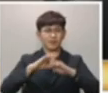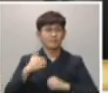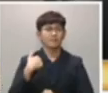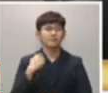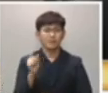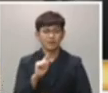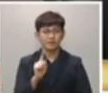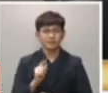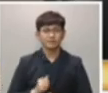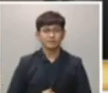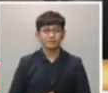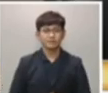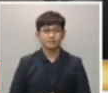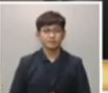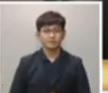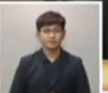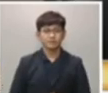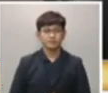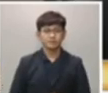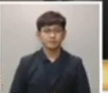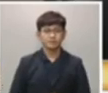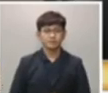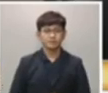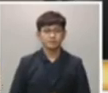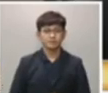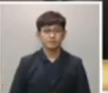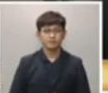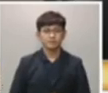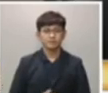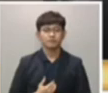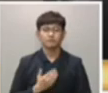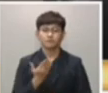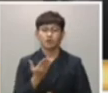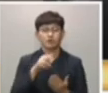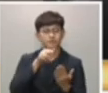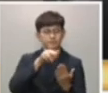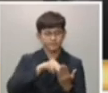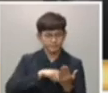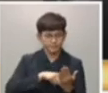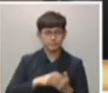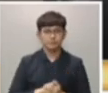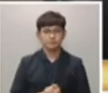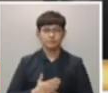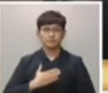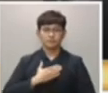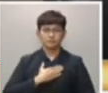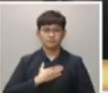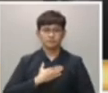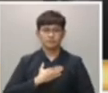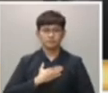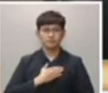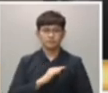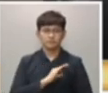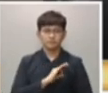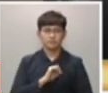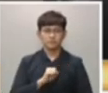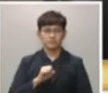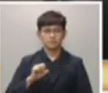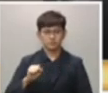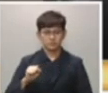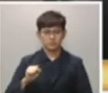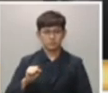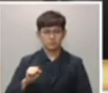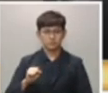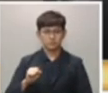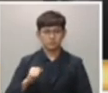อไปนี้ขออนุญาตอ่านครับผมข้าพเจ้าสมาชิกสภาผู้แทนราษฎร